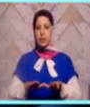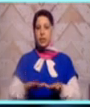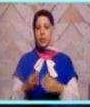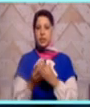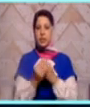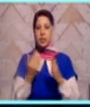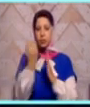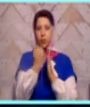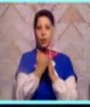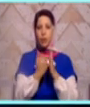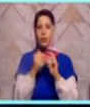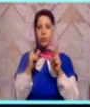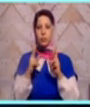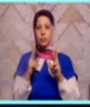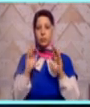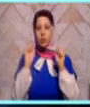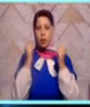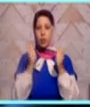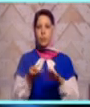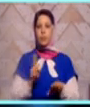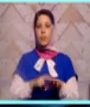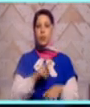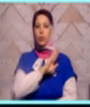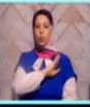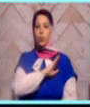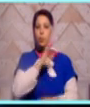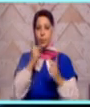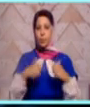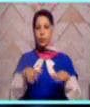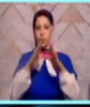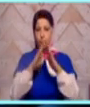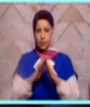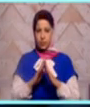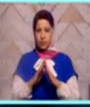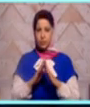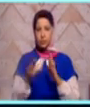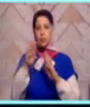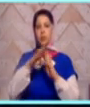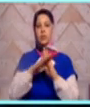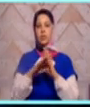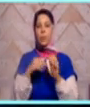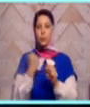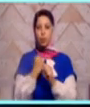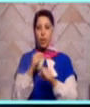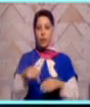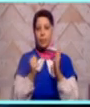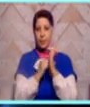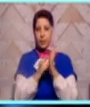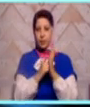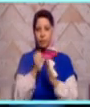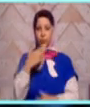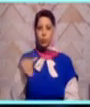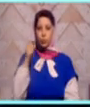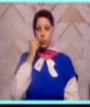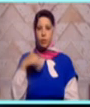كثير من الكهرباء، ولذلك الحكومه المصريه ارادت ان هي بتطبق نظام يعني العمل من المنزل اونلاين